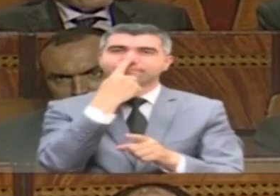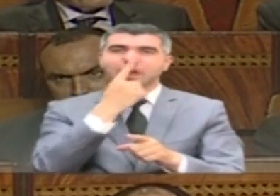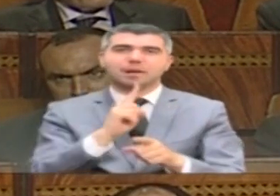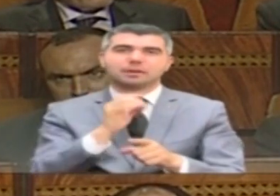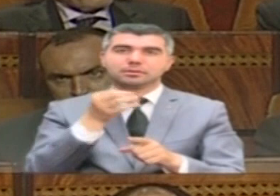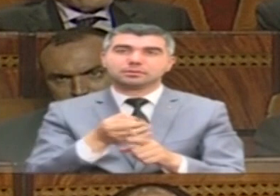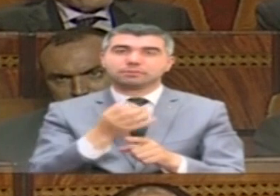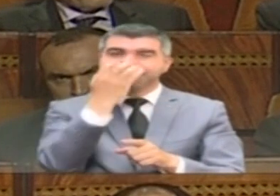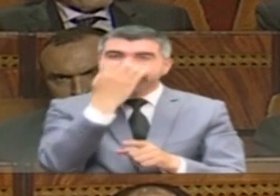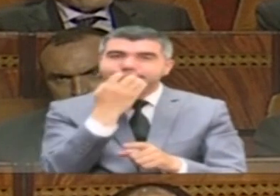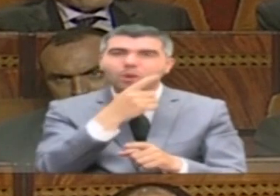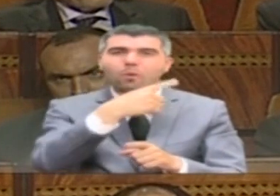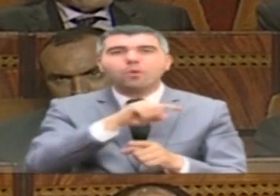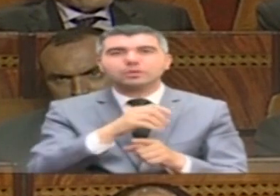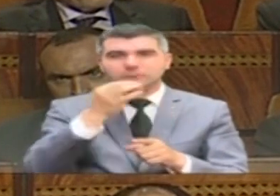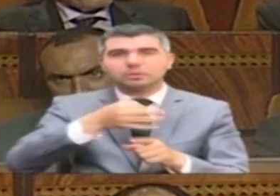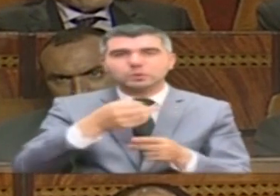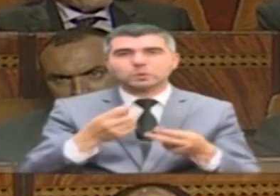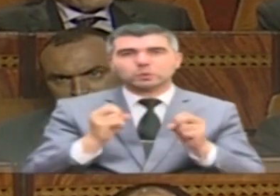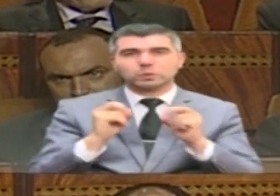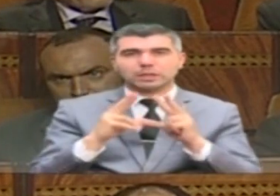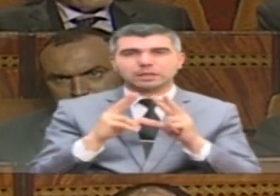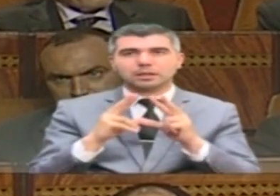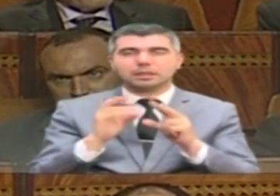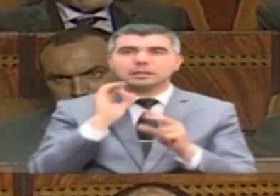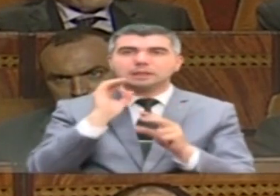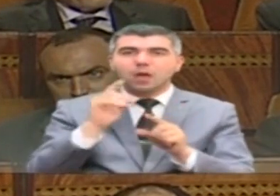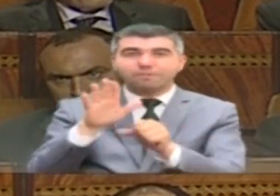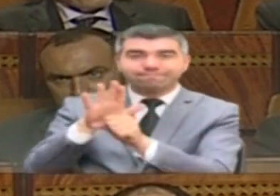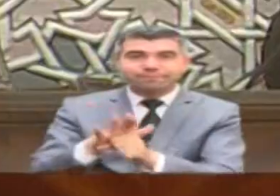راه هو أساس التعاقد الدستوري. إذا أهينت كرامة المواطن شكرا.